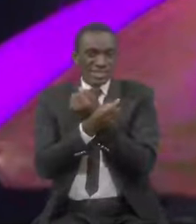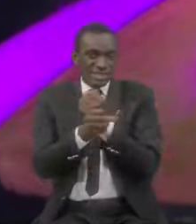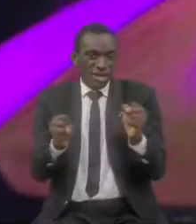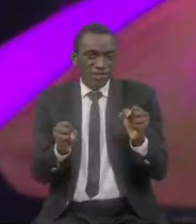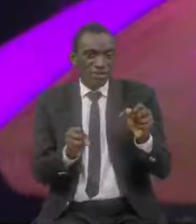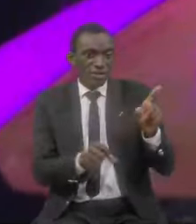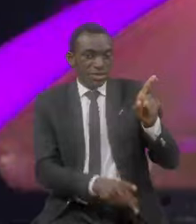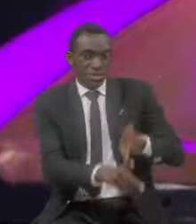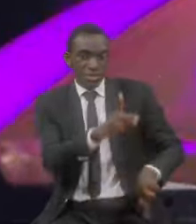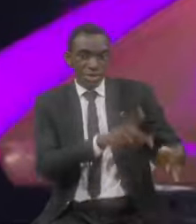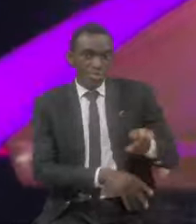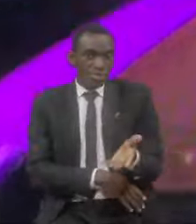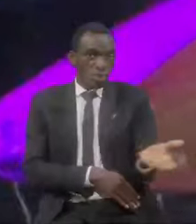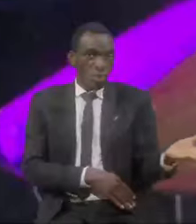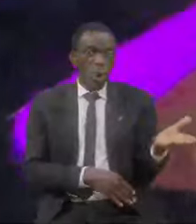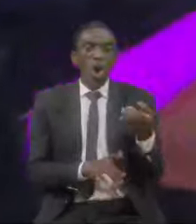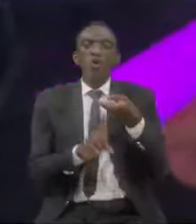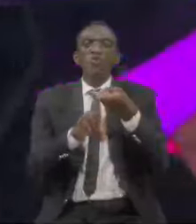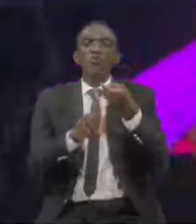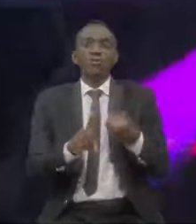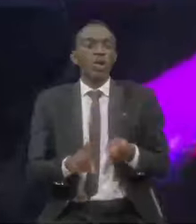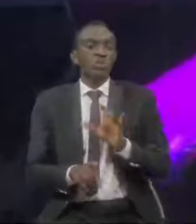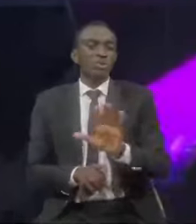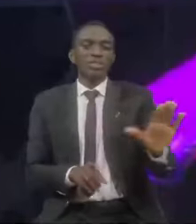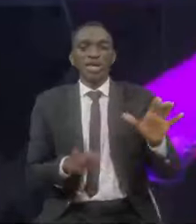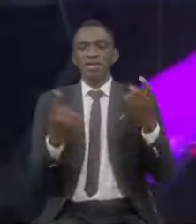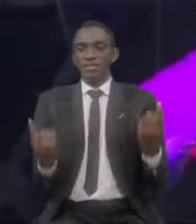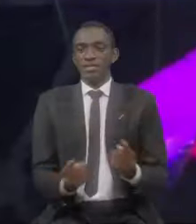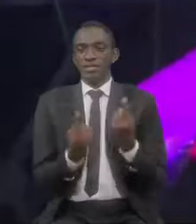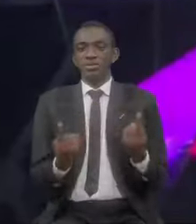C'est lui qui sauvera son peuple de ses péchés.